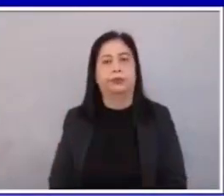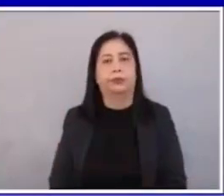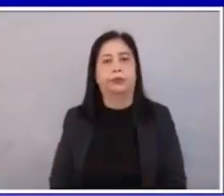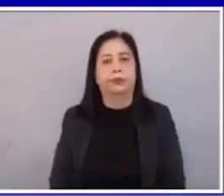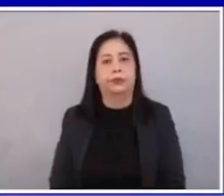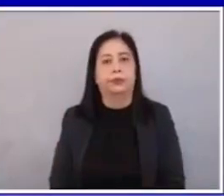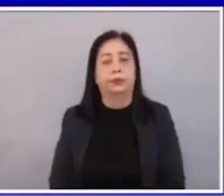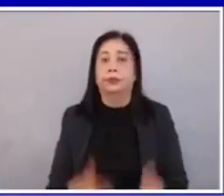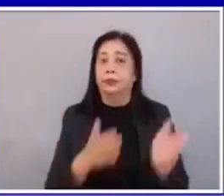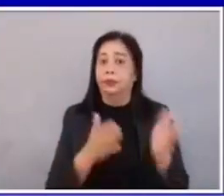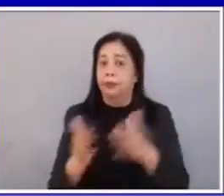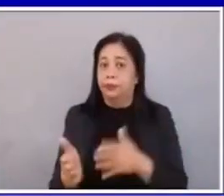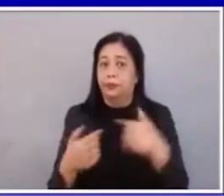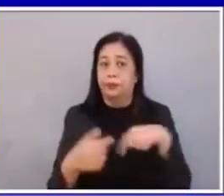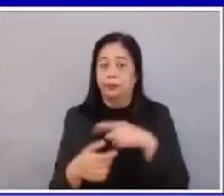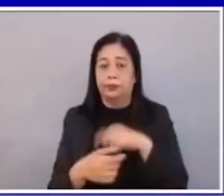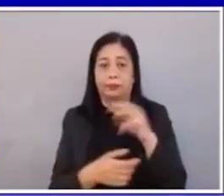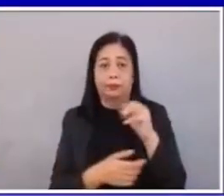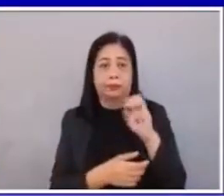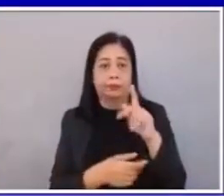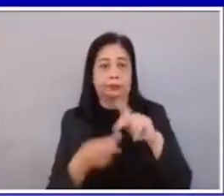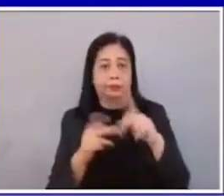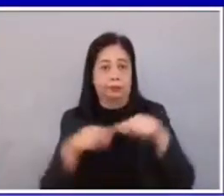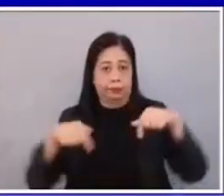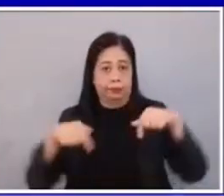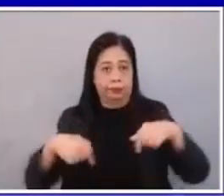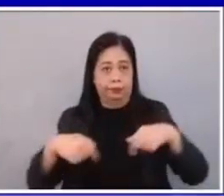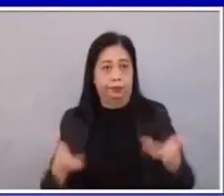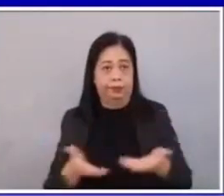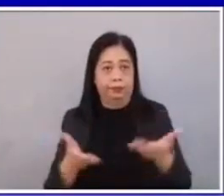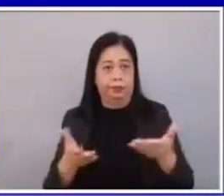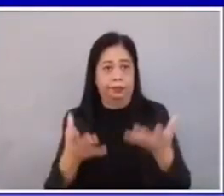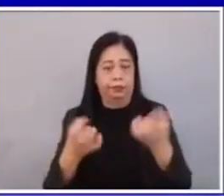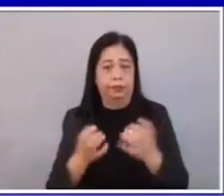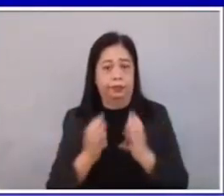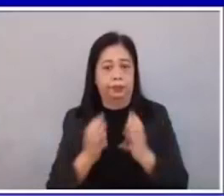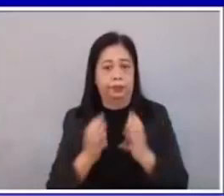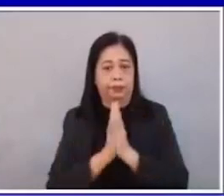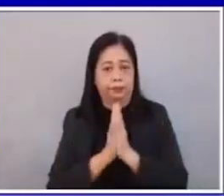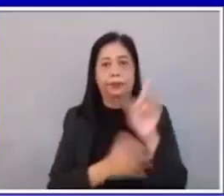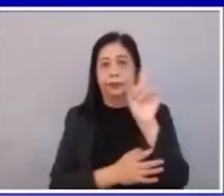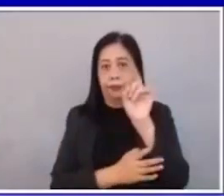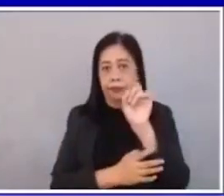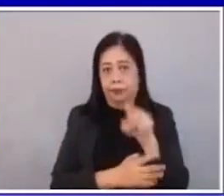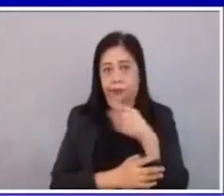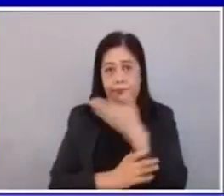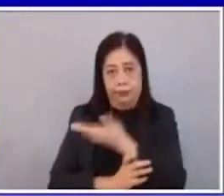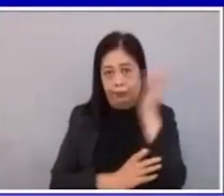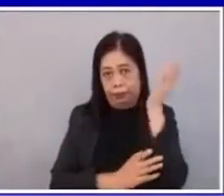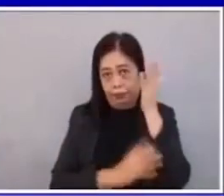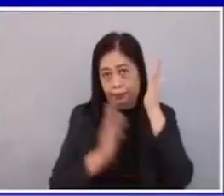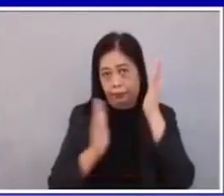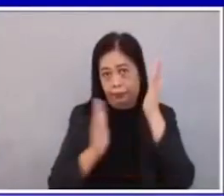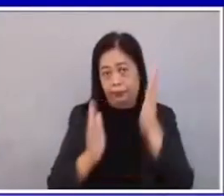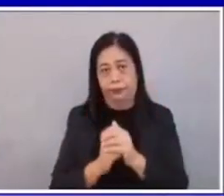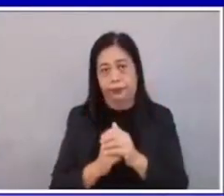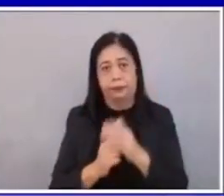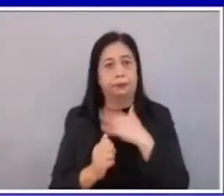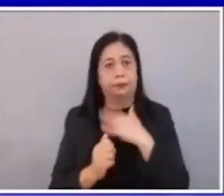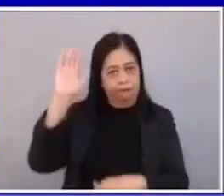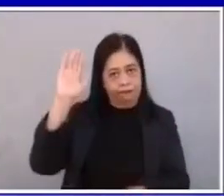Meanwhile, to our media partners on site, if you would like to ask a question to our resource person, please raise your hand